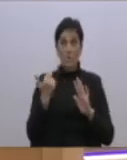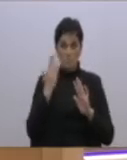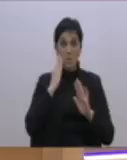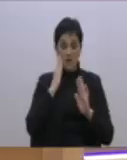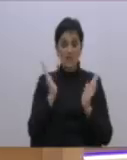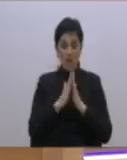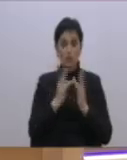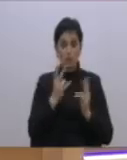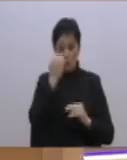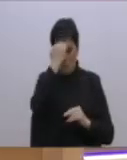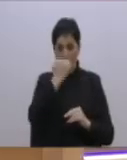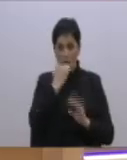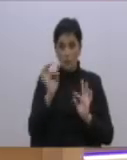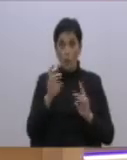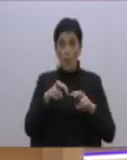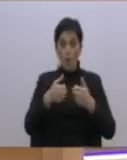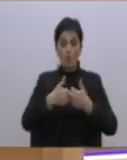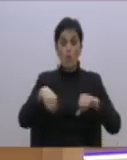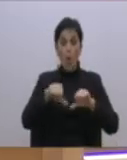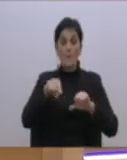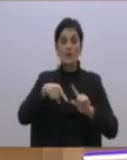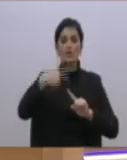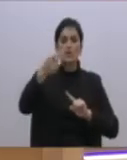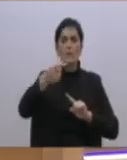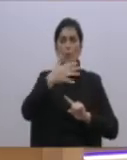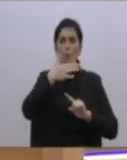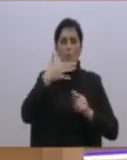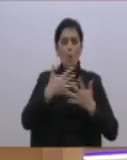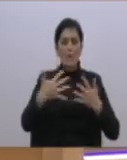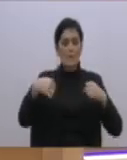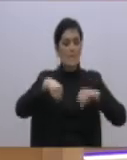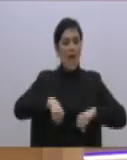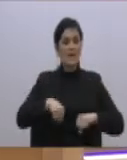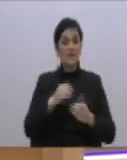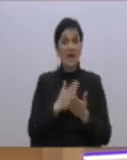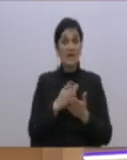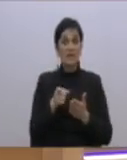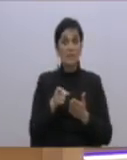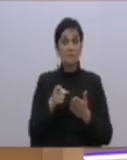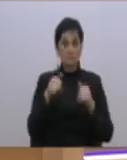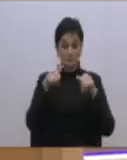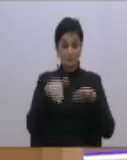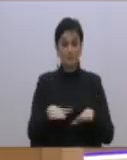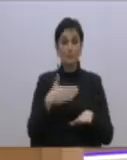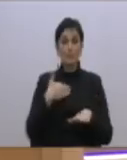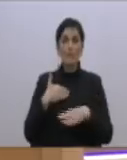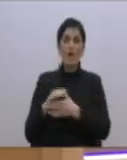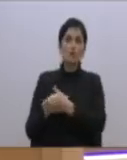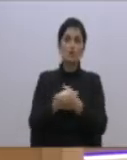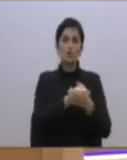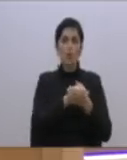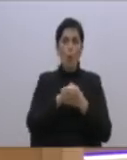martalia didi madloba. Imito ro komisiashi chemde guamravi berketi gvaqs. Magram ai am gadaqvetelebit chven solidarobas